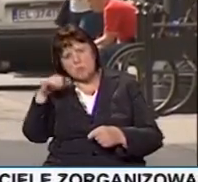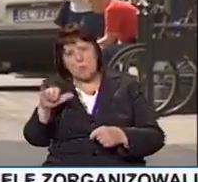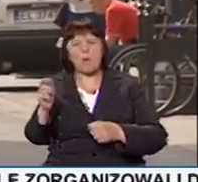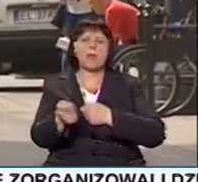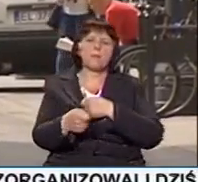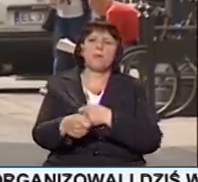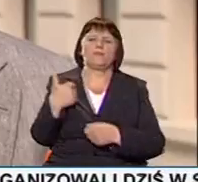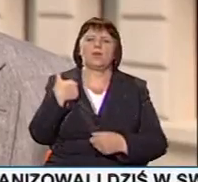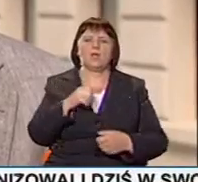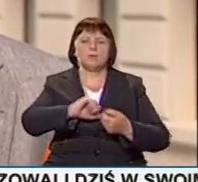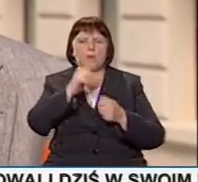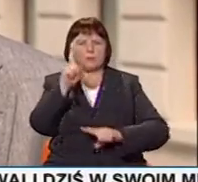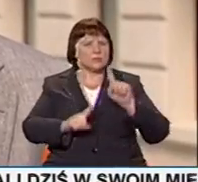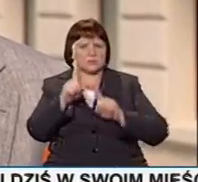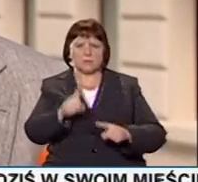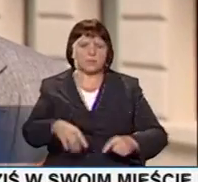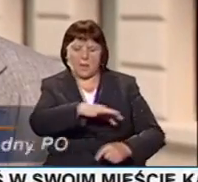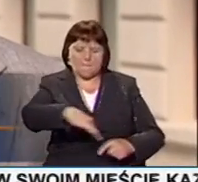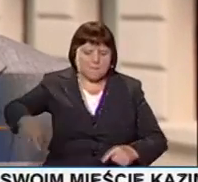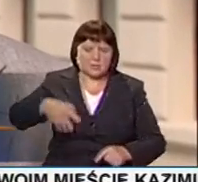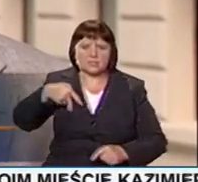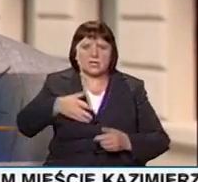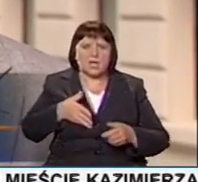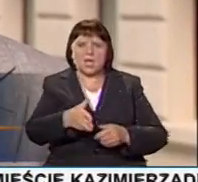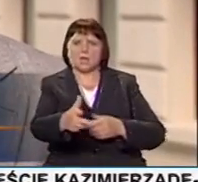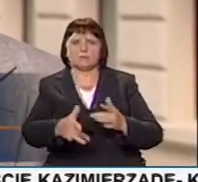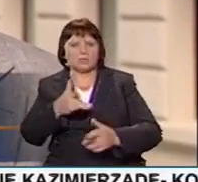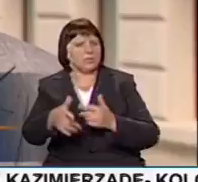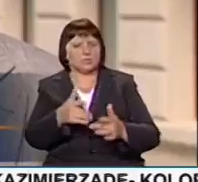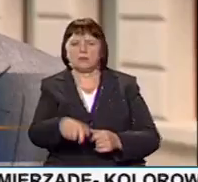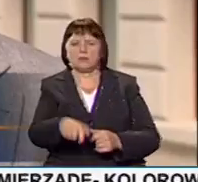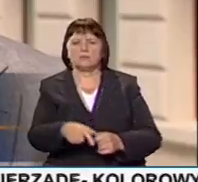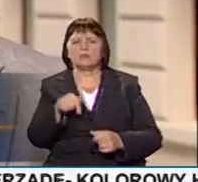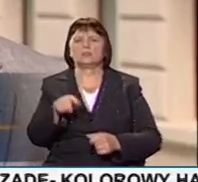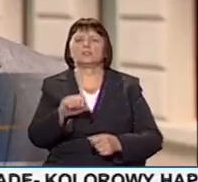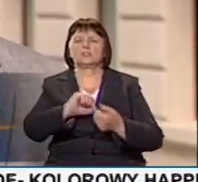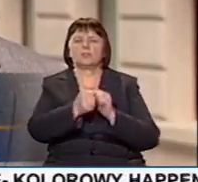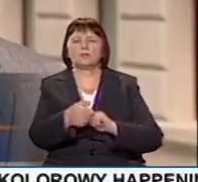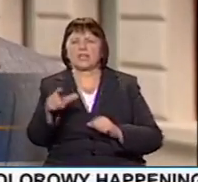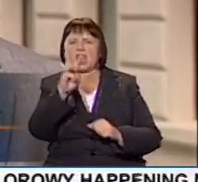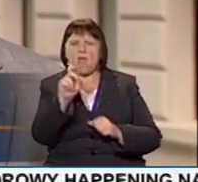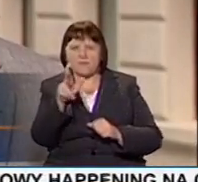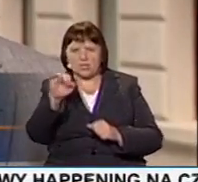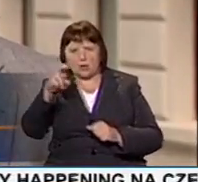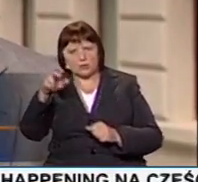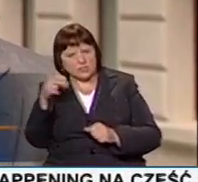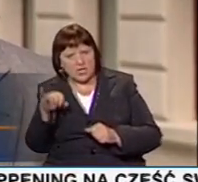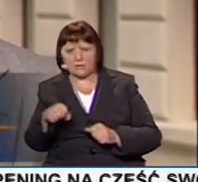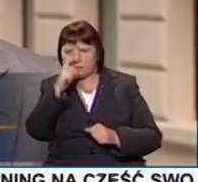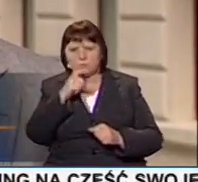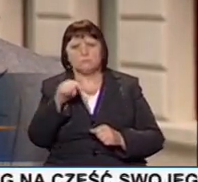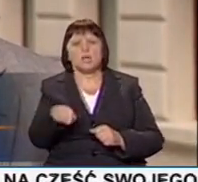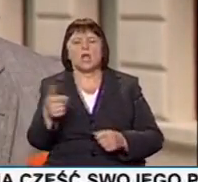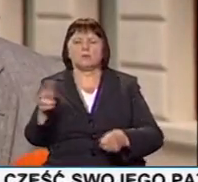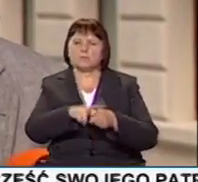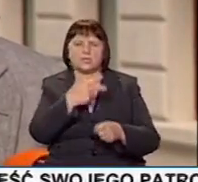nich. Czasami przejeżdżają na pasach zamiast ten rower przeprowadzić. No, tego typu typowe wykroczenia, które no, nie są być może